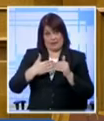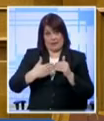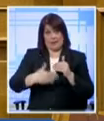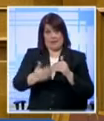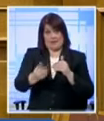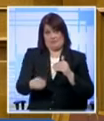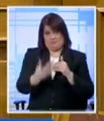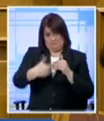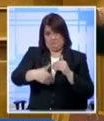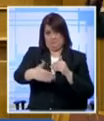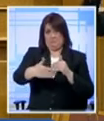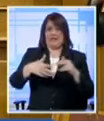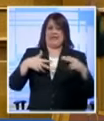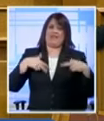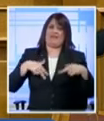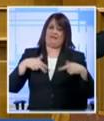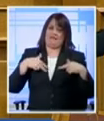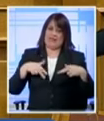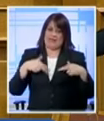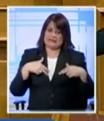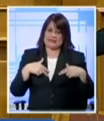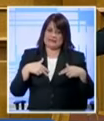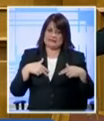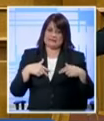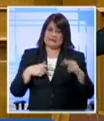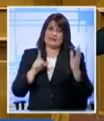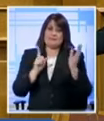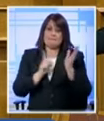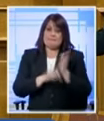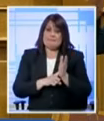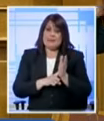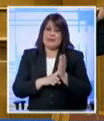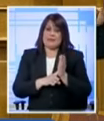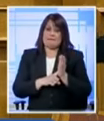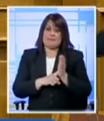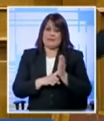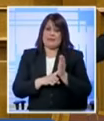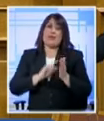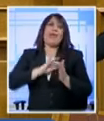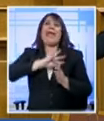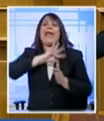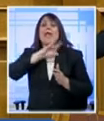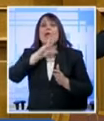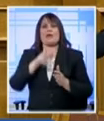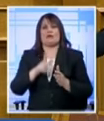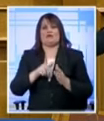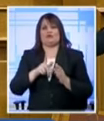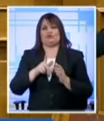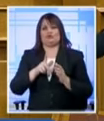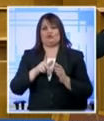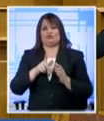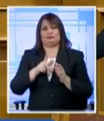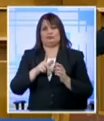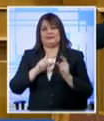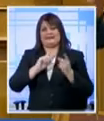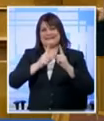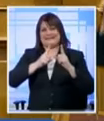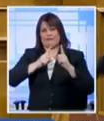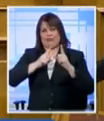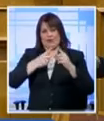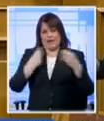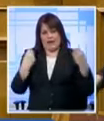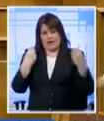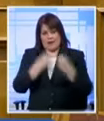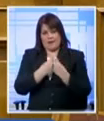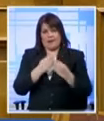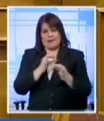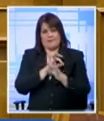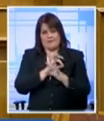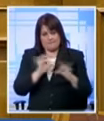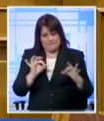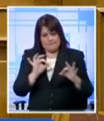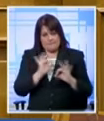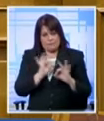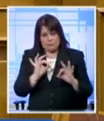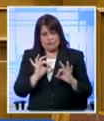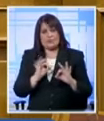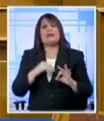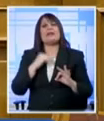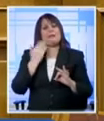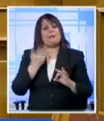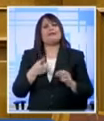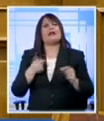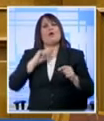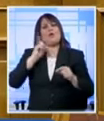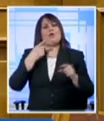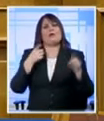μια κυβέρνηση μέχρι να εφαρμοστεί η συνθήκη πλήρως και να πάμε μετά συντεταγμένα